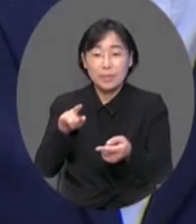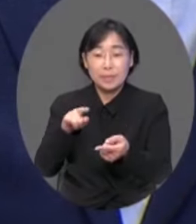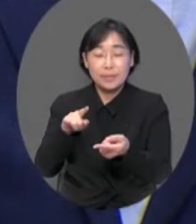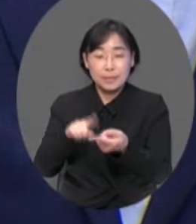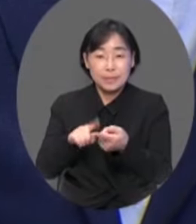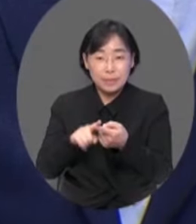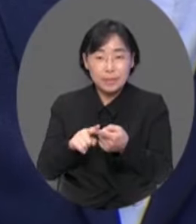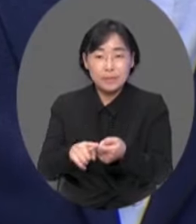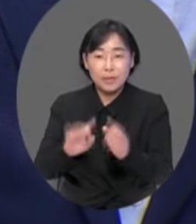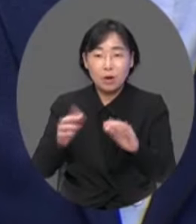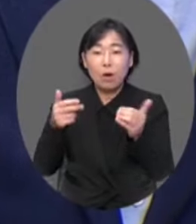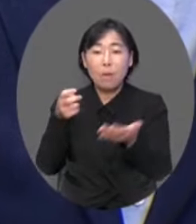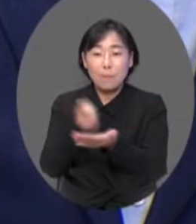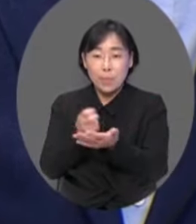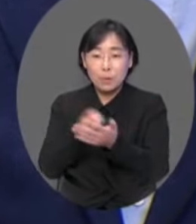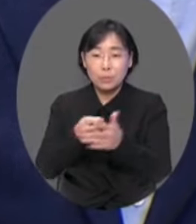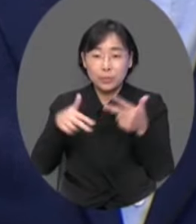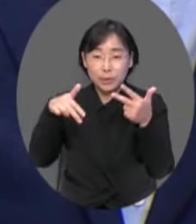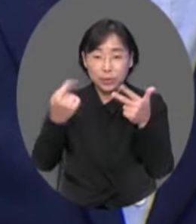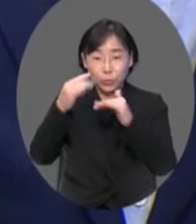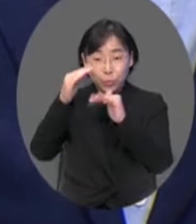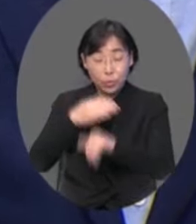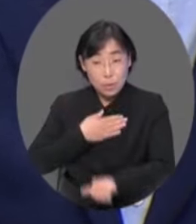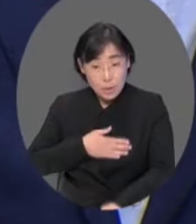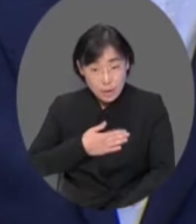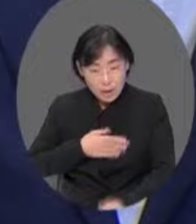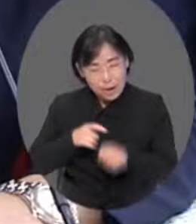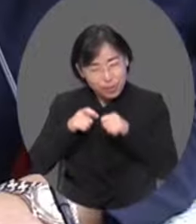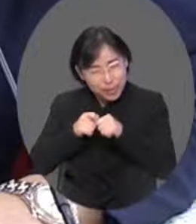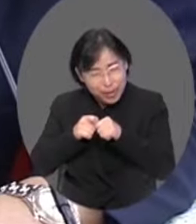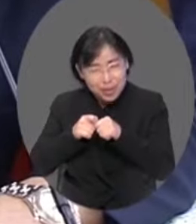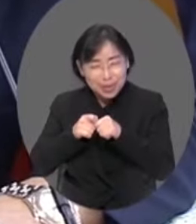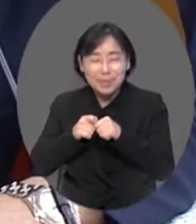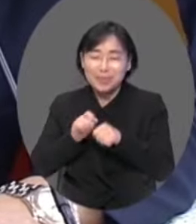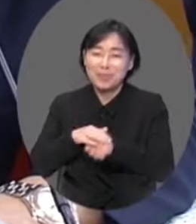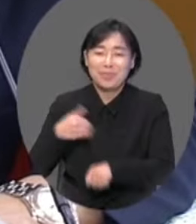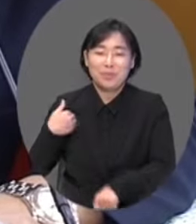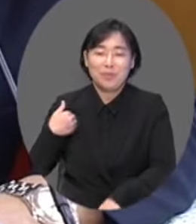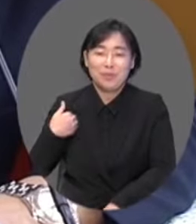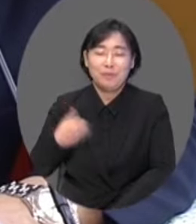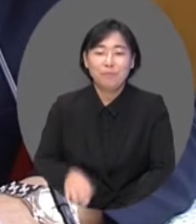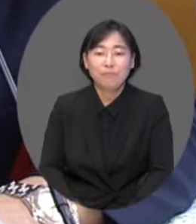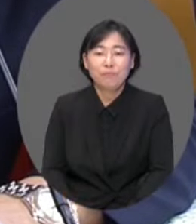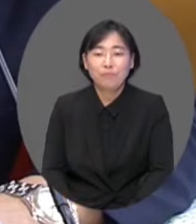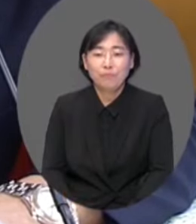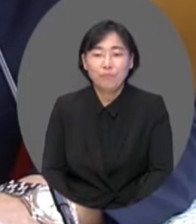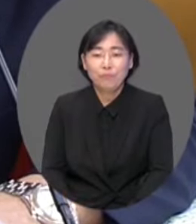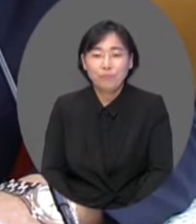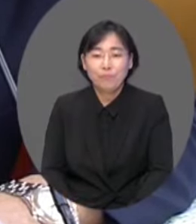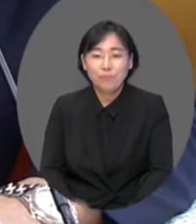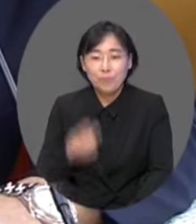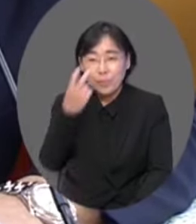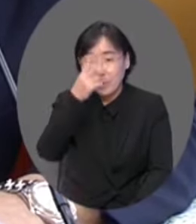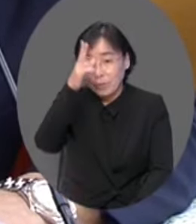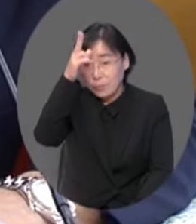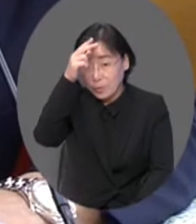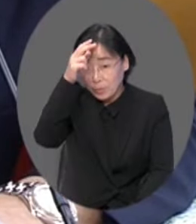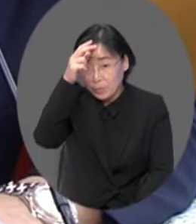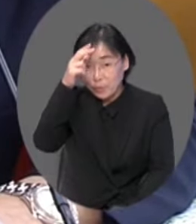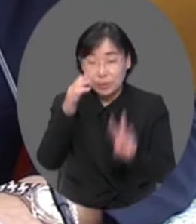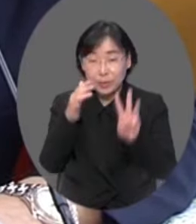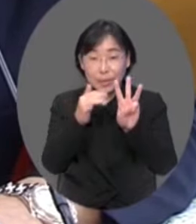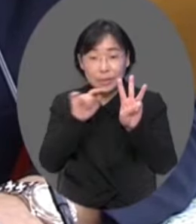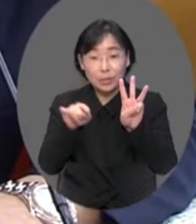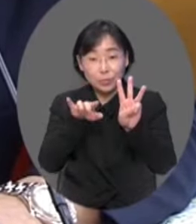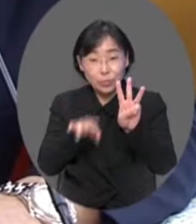헌법 7조 내용 혹시 아십니까? 뭐 구체적인 내용까지는 모르겠습니다. 그러면 검찰 수사관 세 분 중에 누구 아는